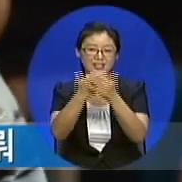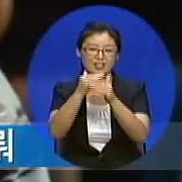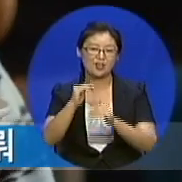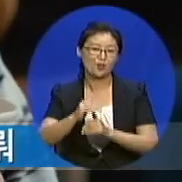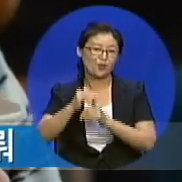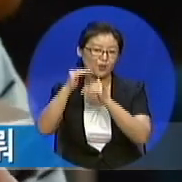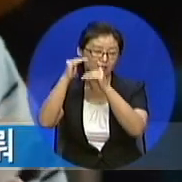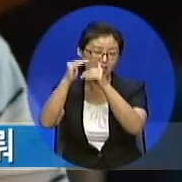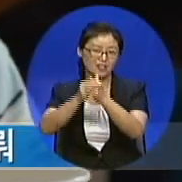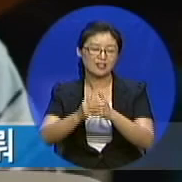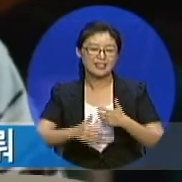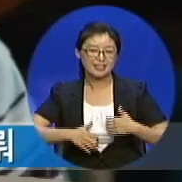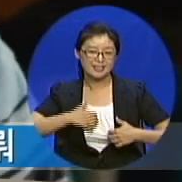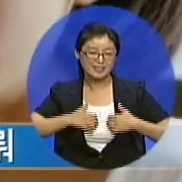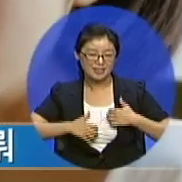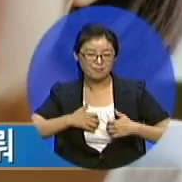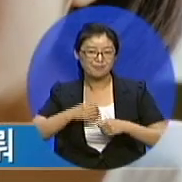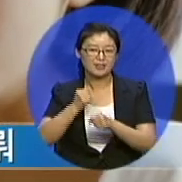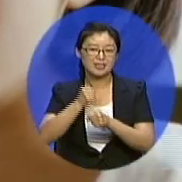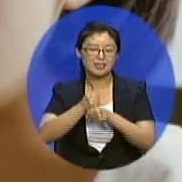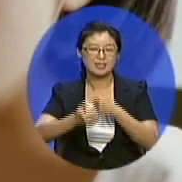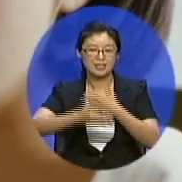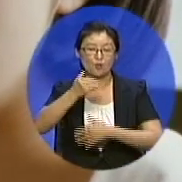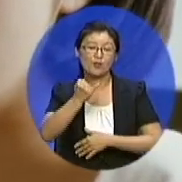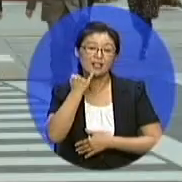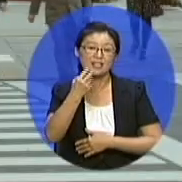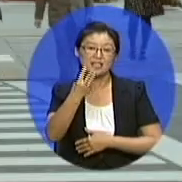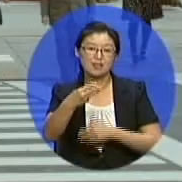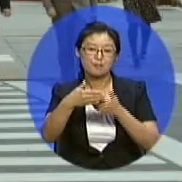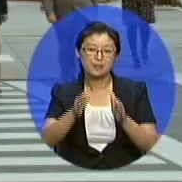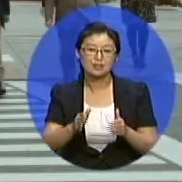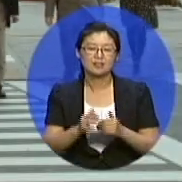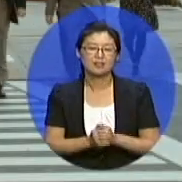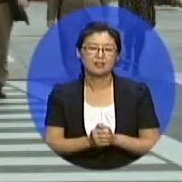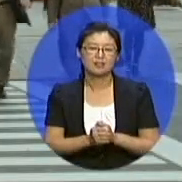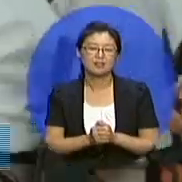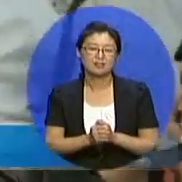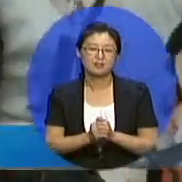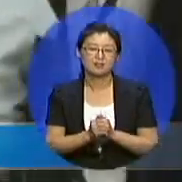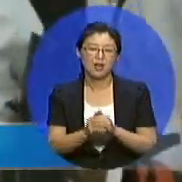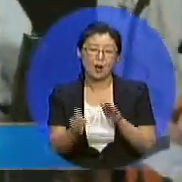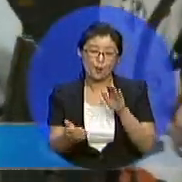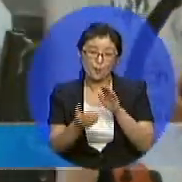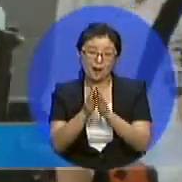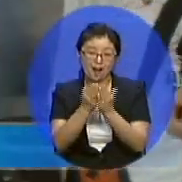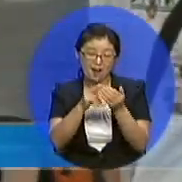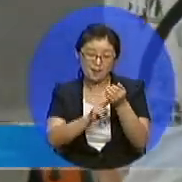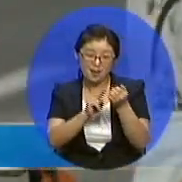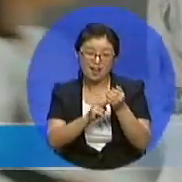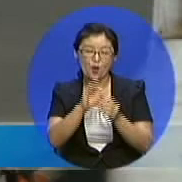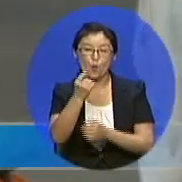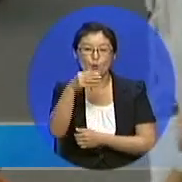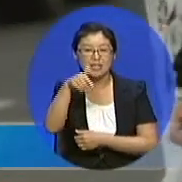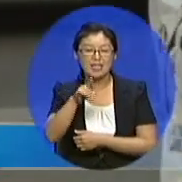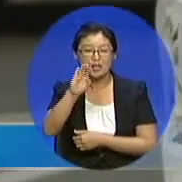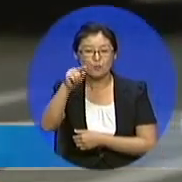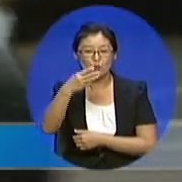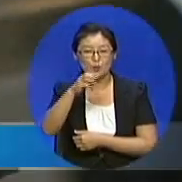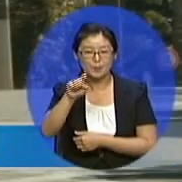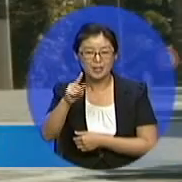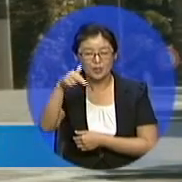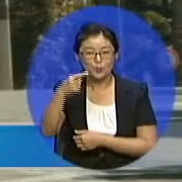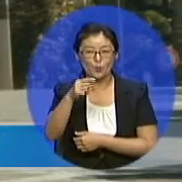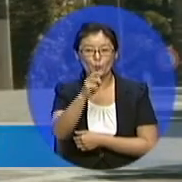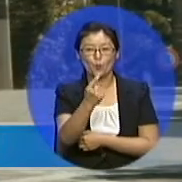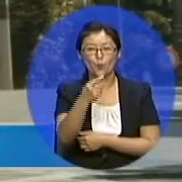과정을 유쾌한 터치로 그린 영화 괜찮아 3반. 베스트셀러 오체 불만족으로 우리에게도 잘 알려진